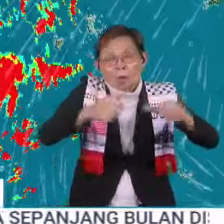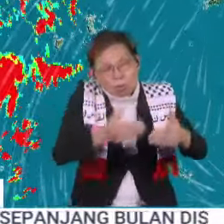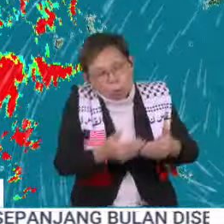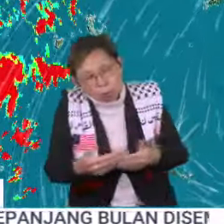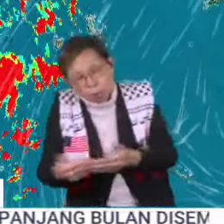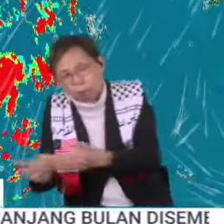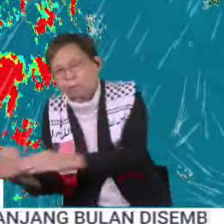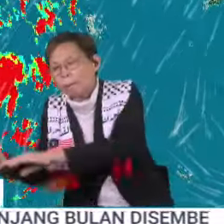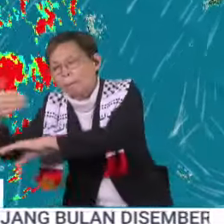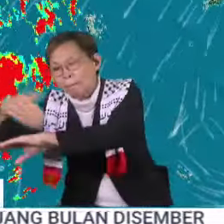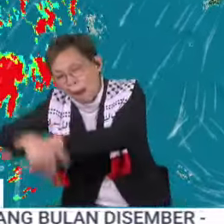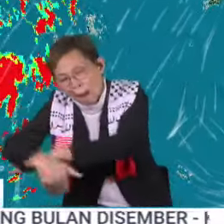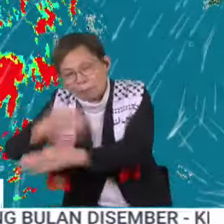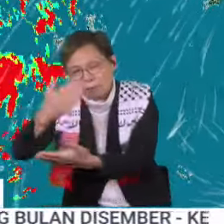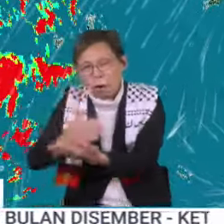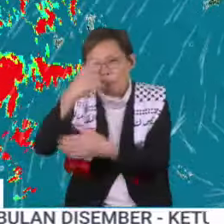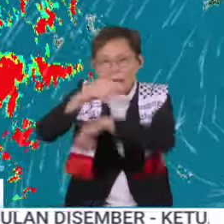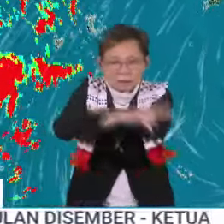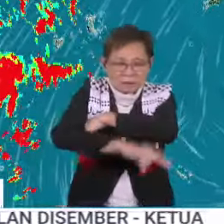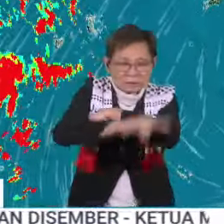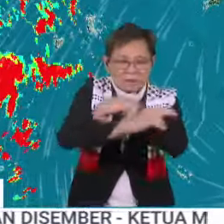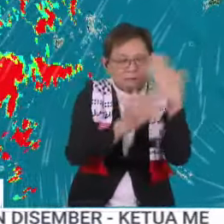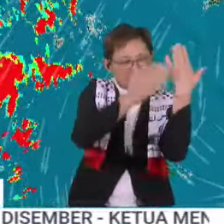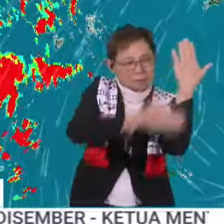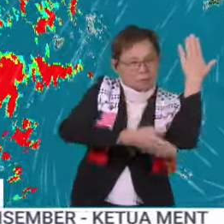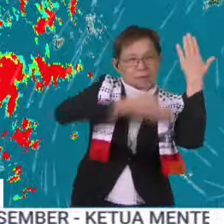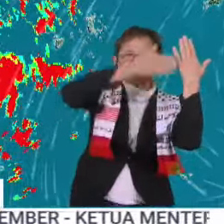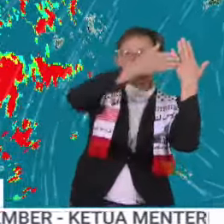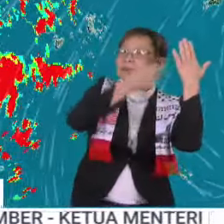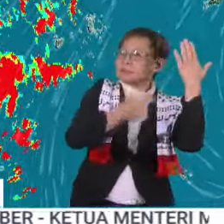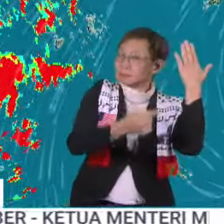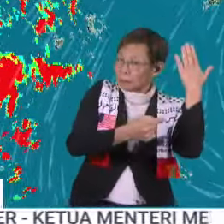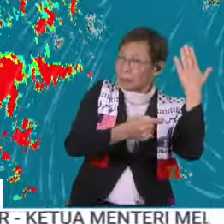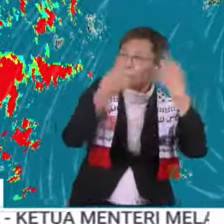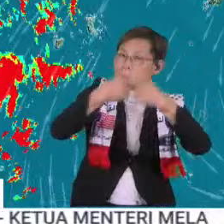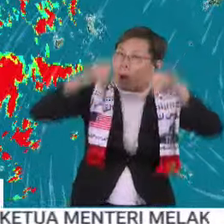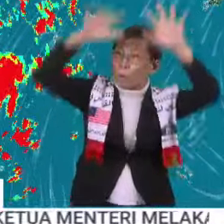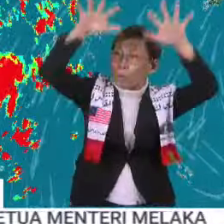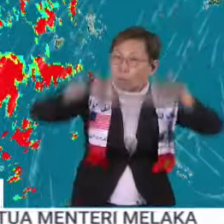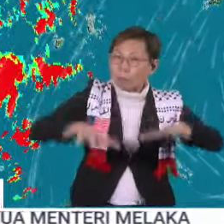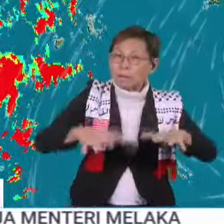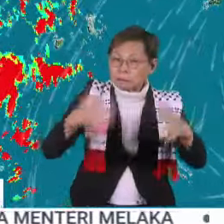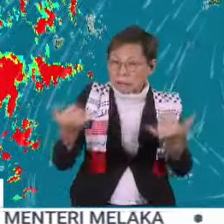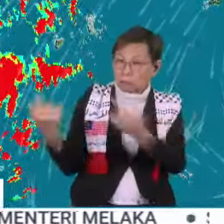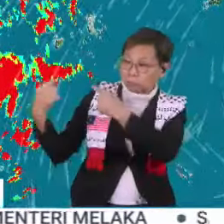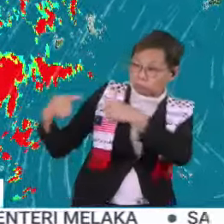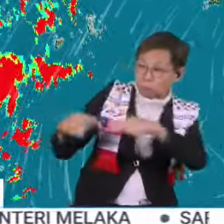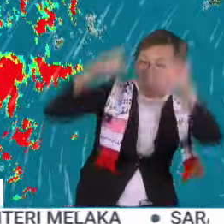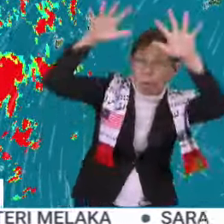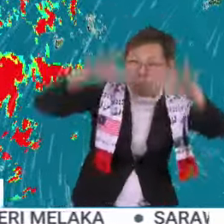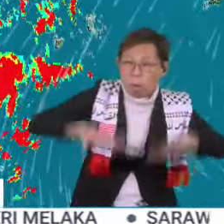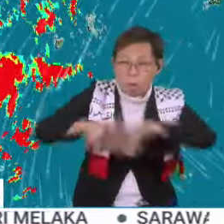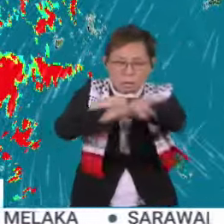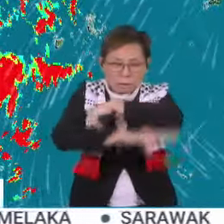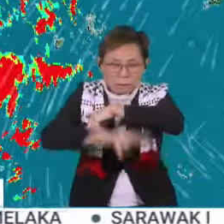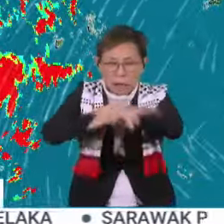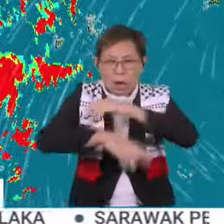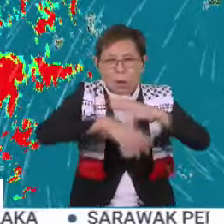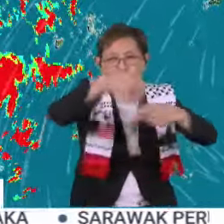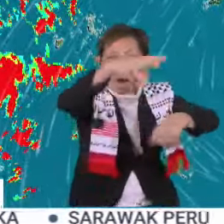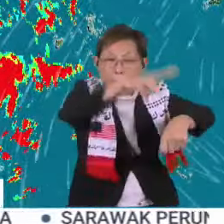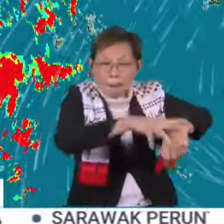ke malam nanti bagi negeri-negeri di pantai barat ini. Namun begitu, hujan yang kini sedang berlaku di negeri-negeri yang